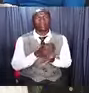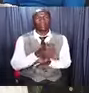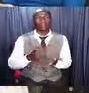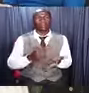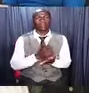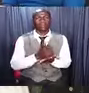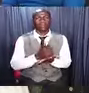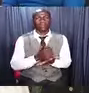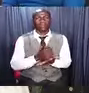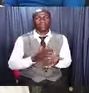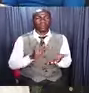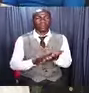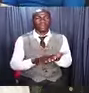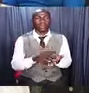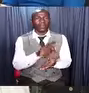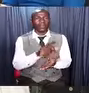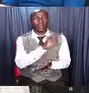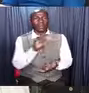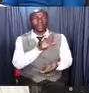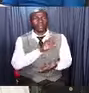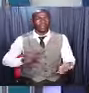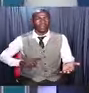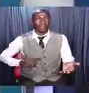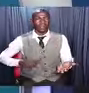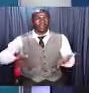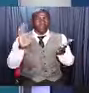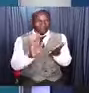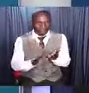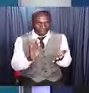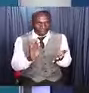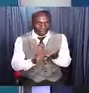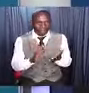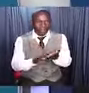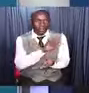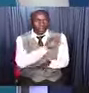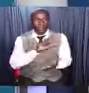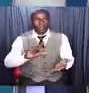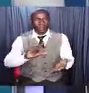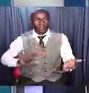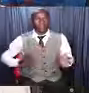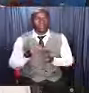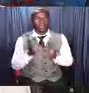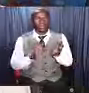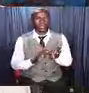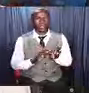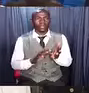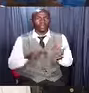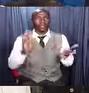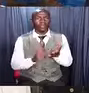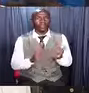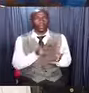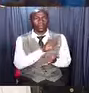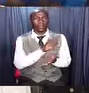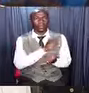Amen. Bwana Yesu asifiwe sana. Amen. Bwana Yesu asifiwe sana. Amen. Bwana